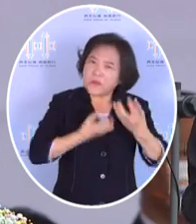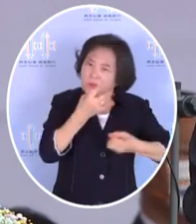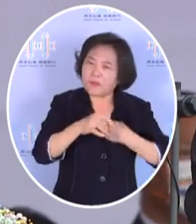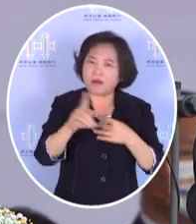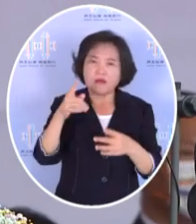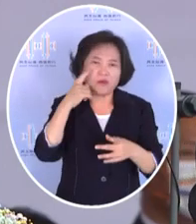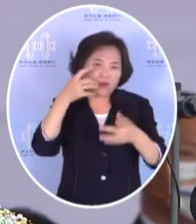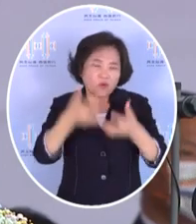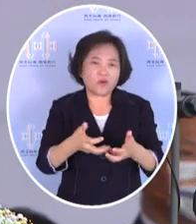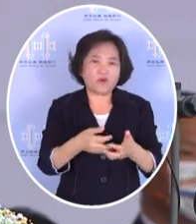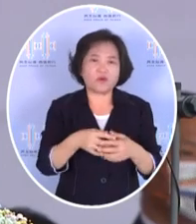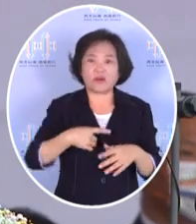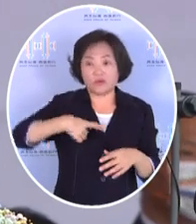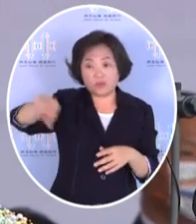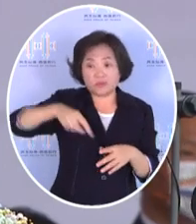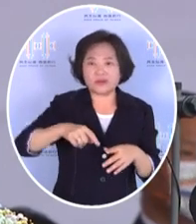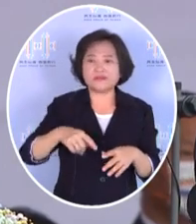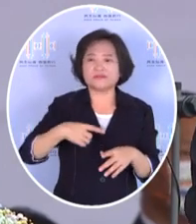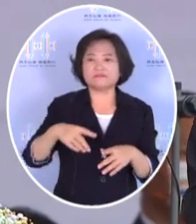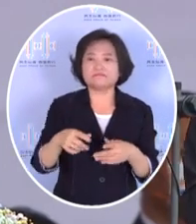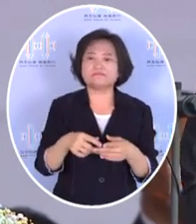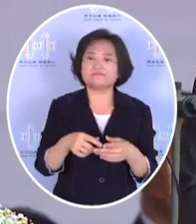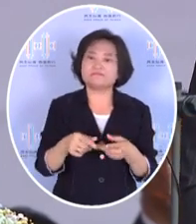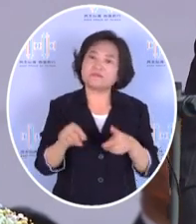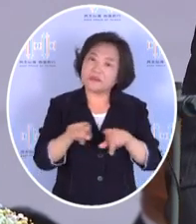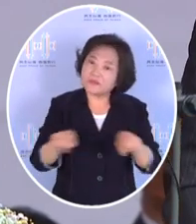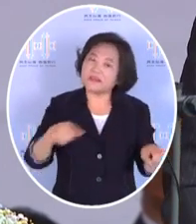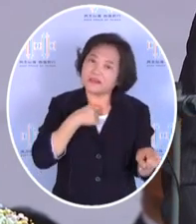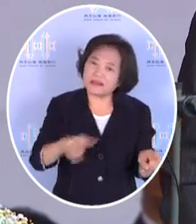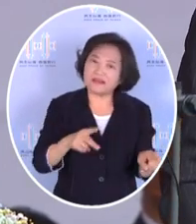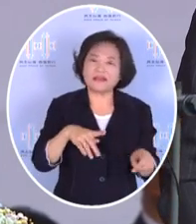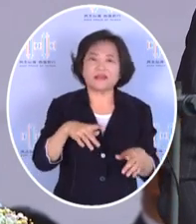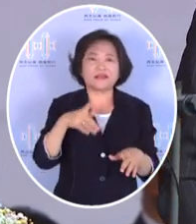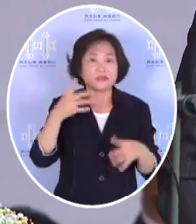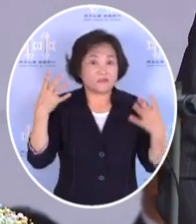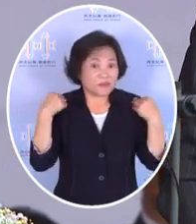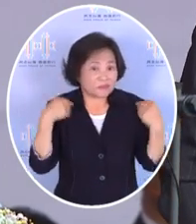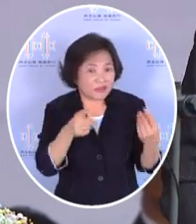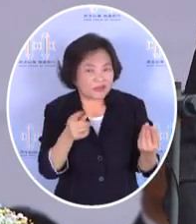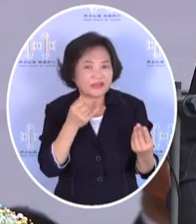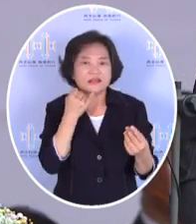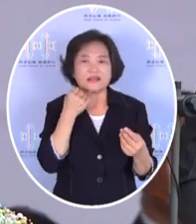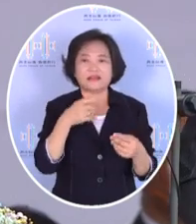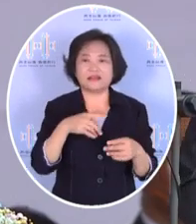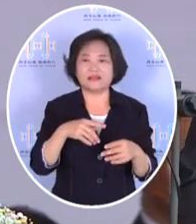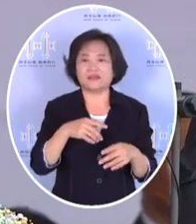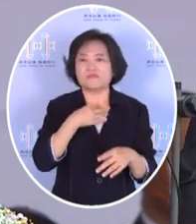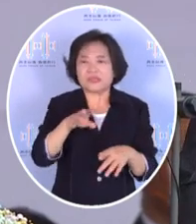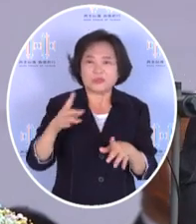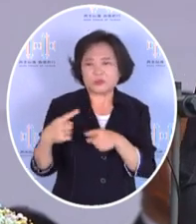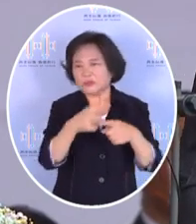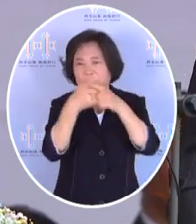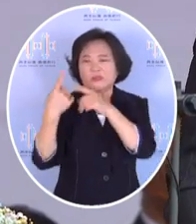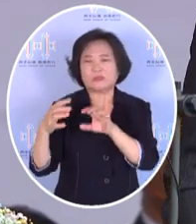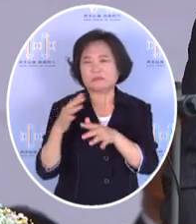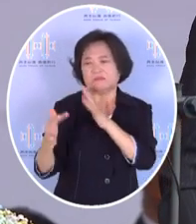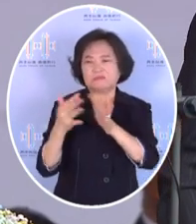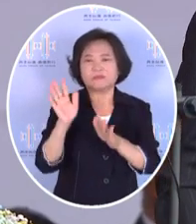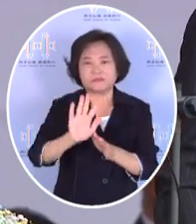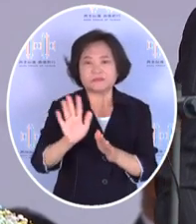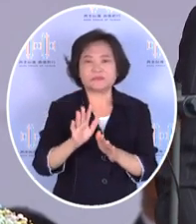变处理两岸关系的态度，和台湾共同促成两岸的和解跟和平对话，相